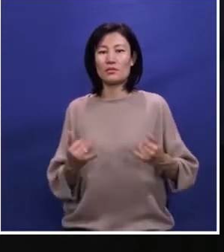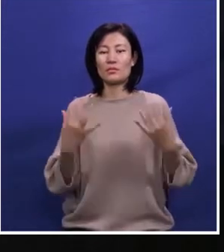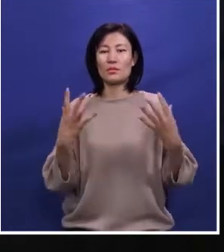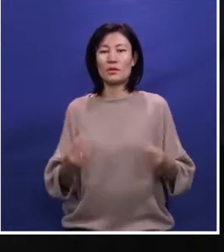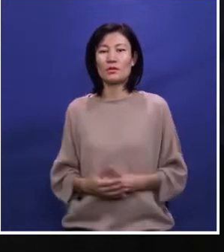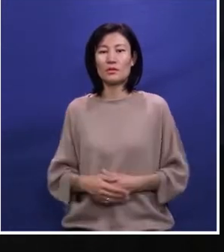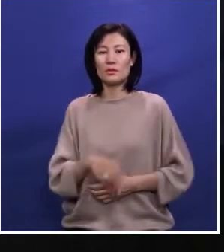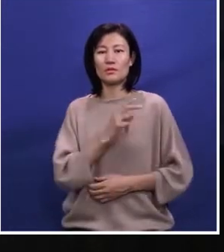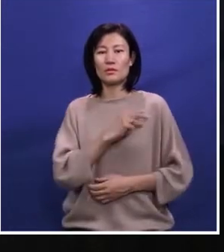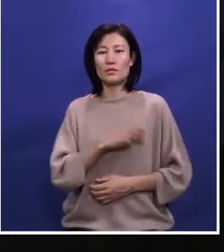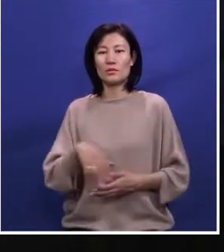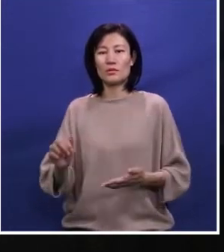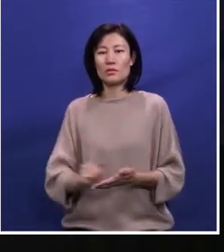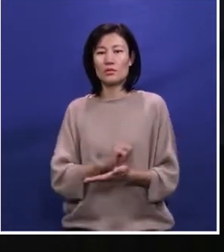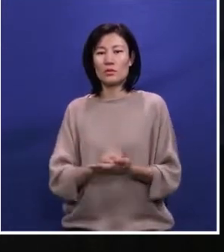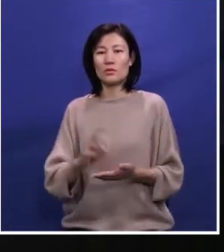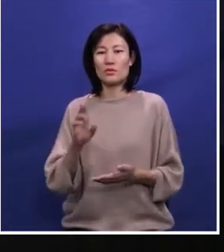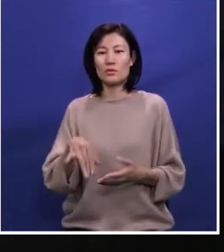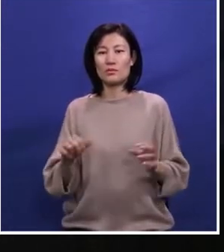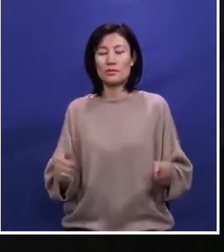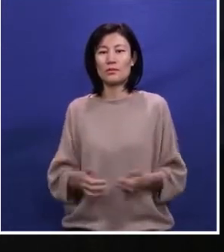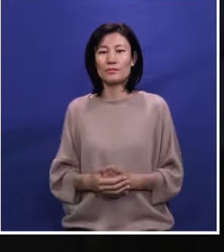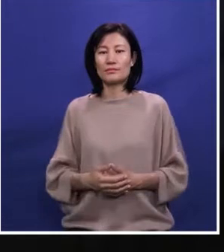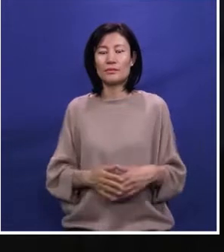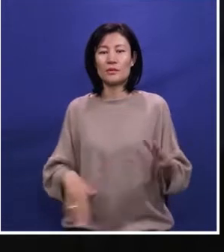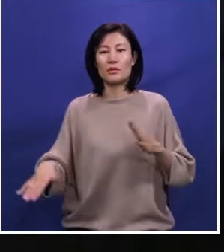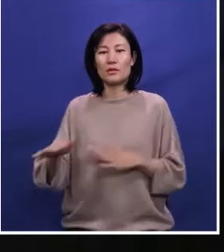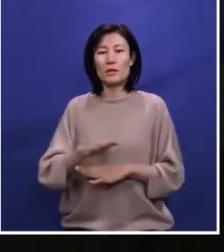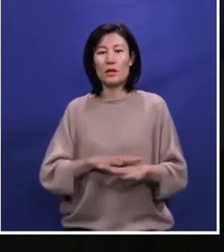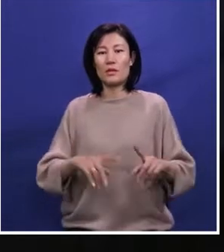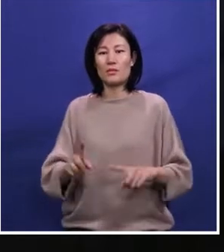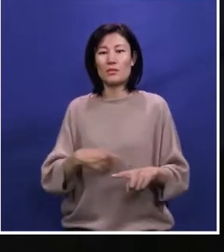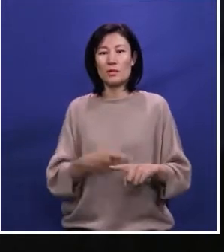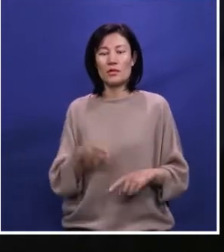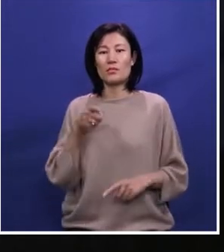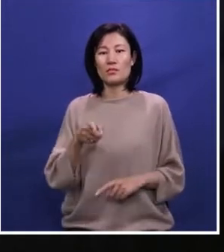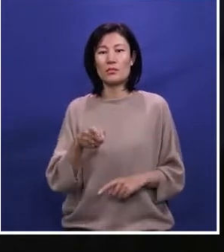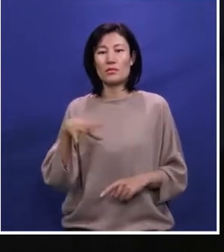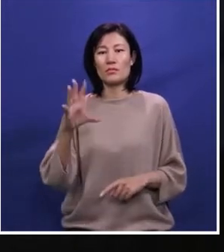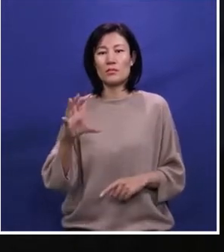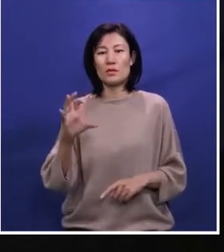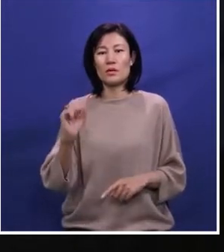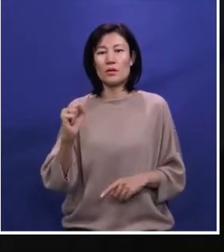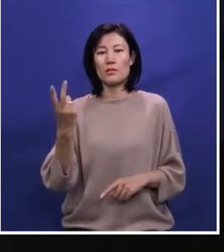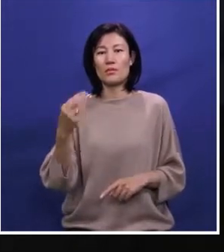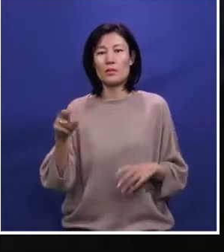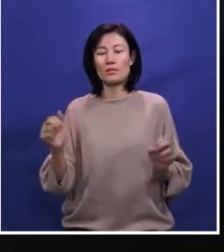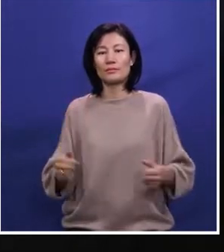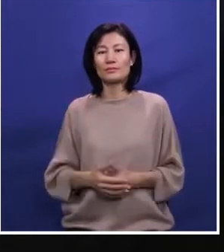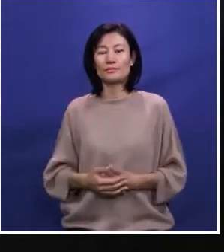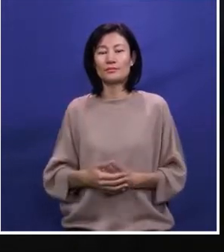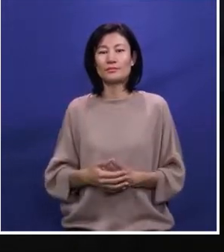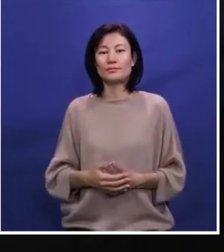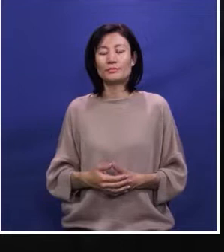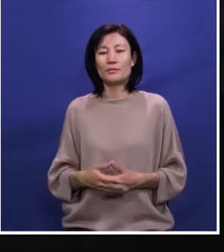қабылдау жұмыстарына жаңа құжаттар жинақталуда. Жалпы бұл жерде 1500-ден астам абонент бар. Көктөбе және Телемұнара